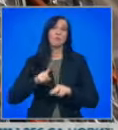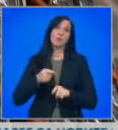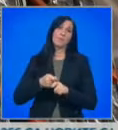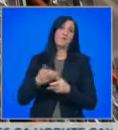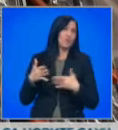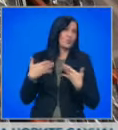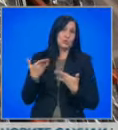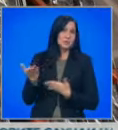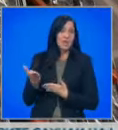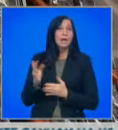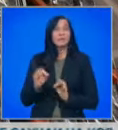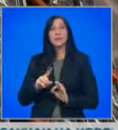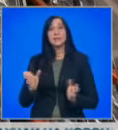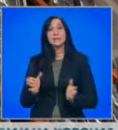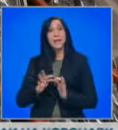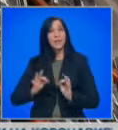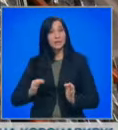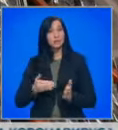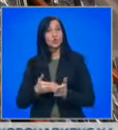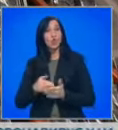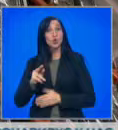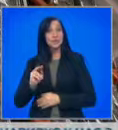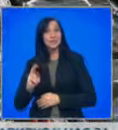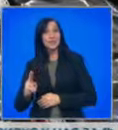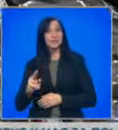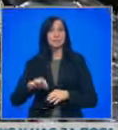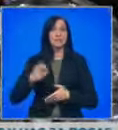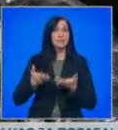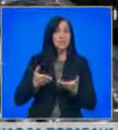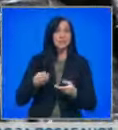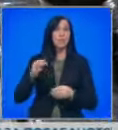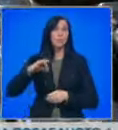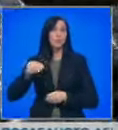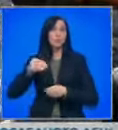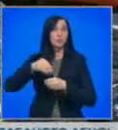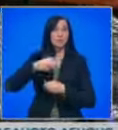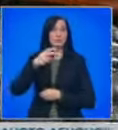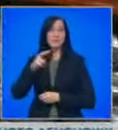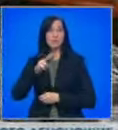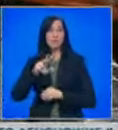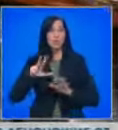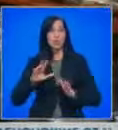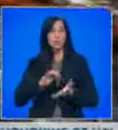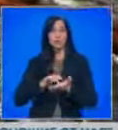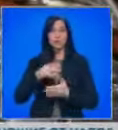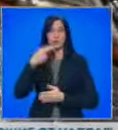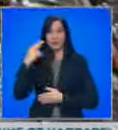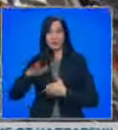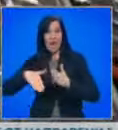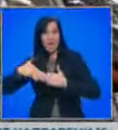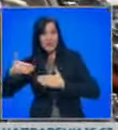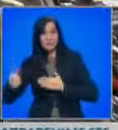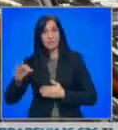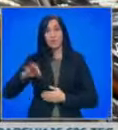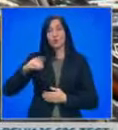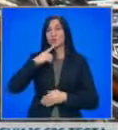тях. Така и не стана ясно защо от ЦИК са преценили, че поръчаните допълнително 228 машини от фирмата извън поръчката